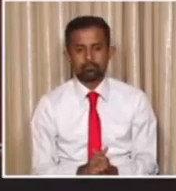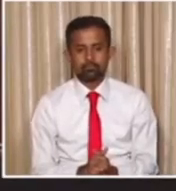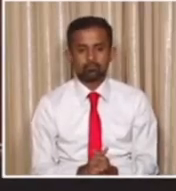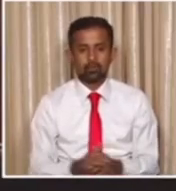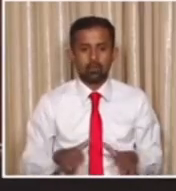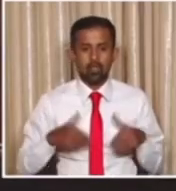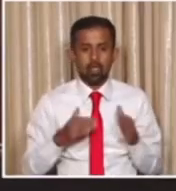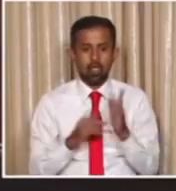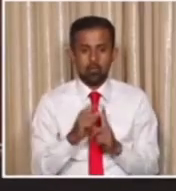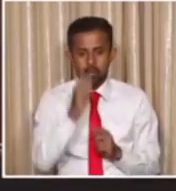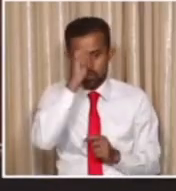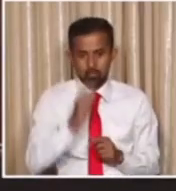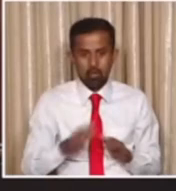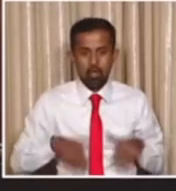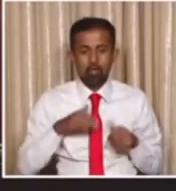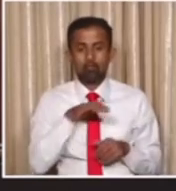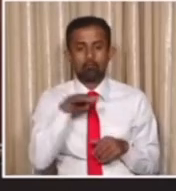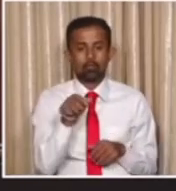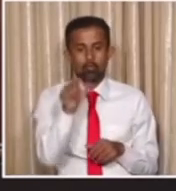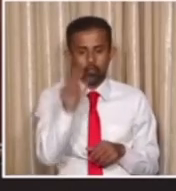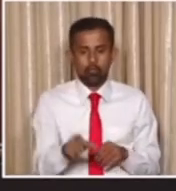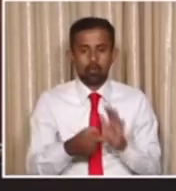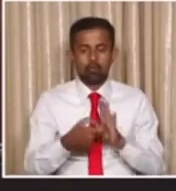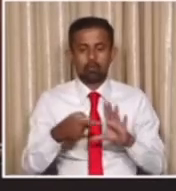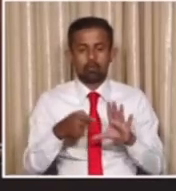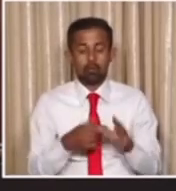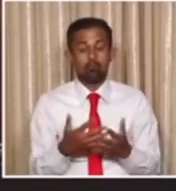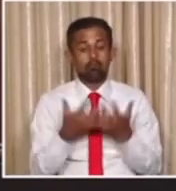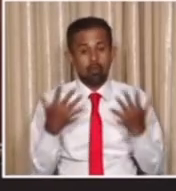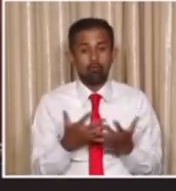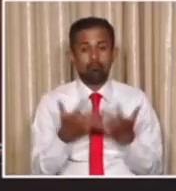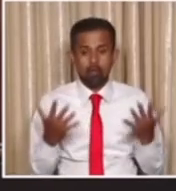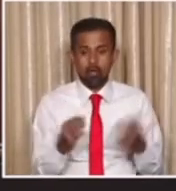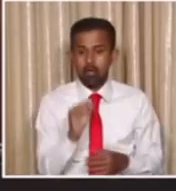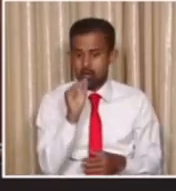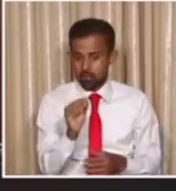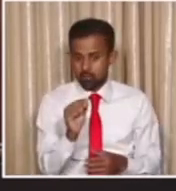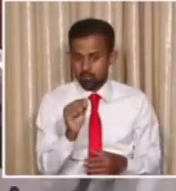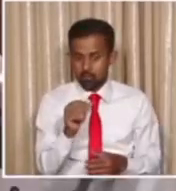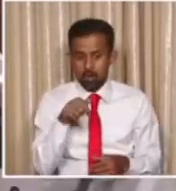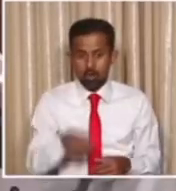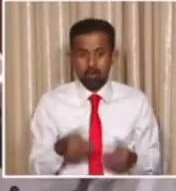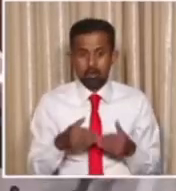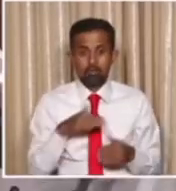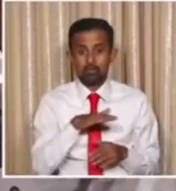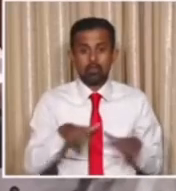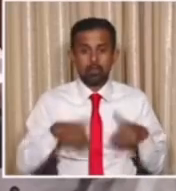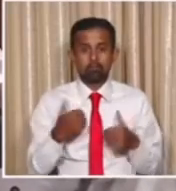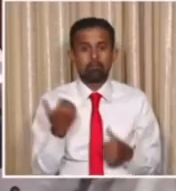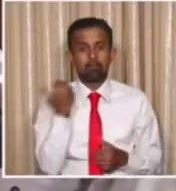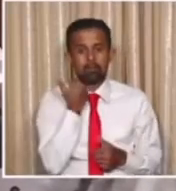ගරු සෞඛ්‍ය ඇමැත්තමනි, මං හිතන්නේ සෞඛ්‍ය ශ්‍රේෂ්ඨය ඔබතුමා යම් උත්සාහයන් විශාල ප්‍රමාණයක් ගන්නවා. නමුත් අද සෞඛ්‍ය ශ්‍රේෂ්ඨය